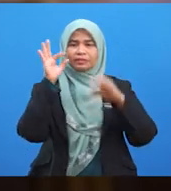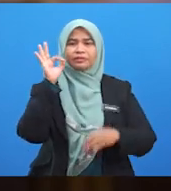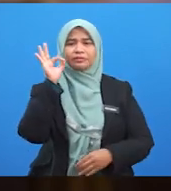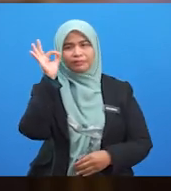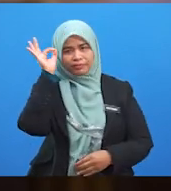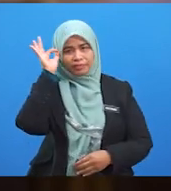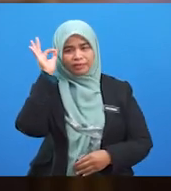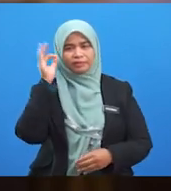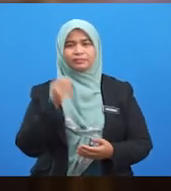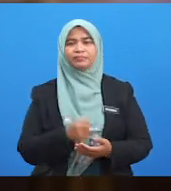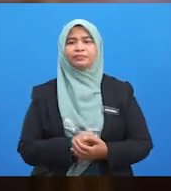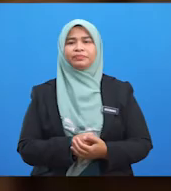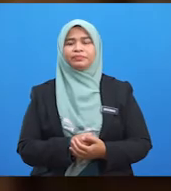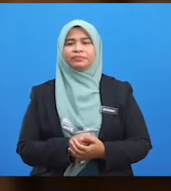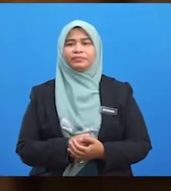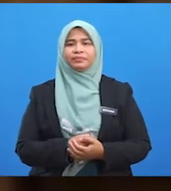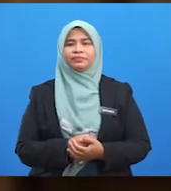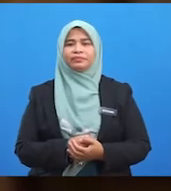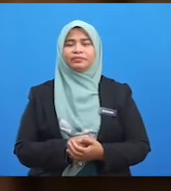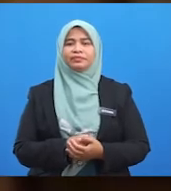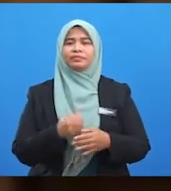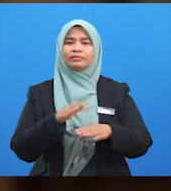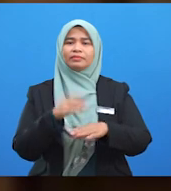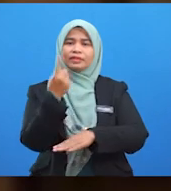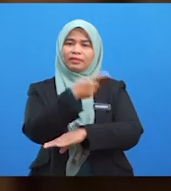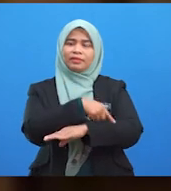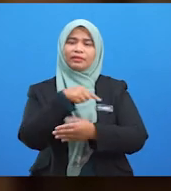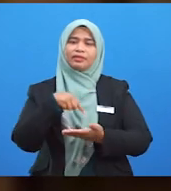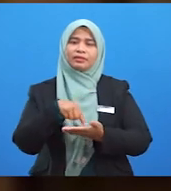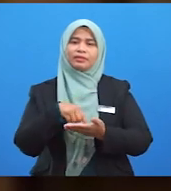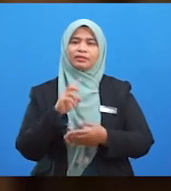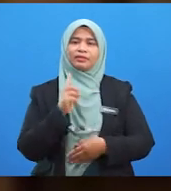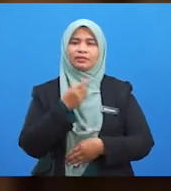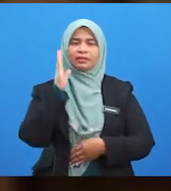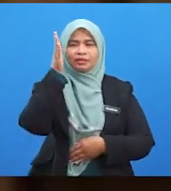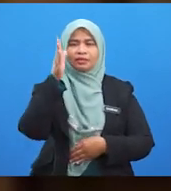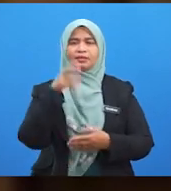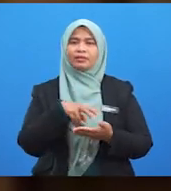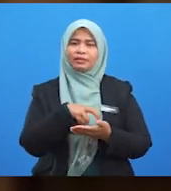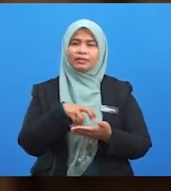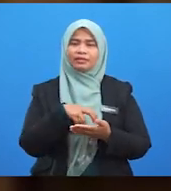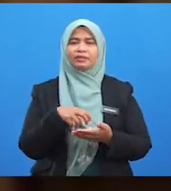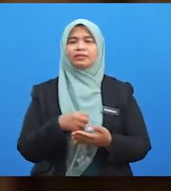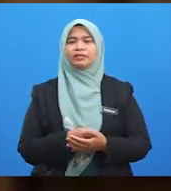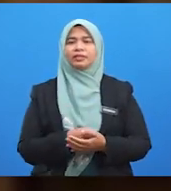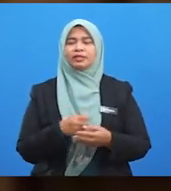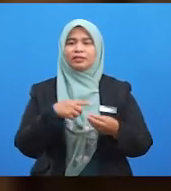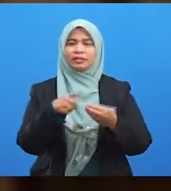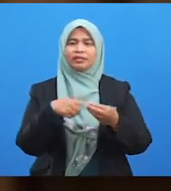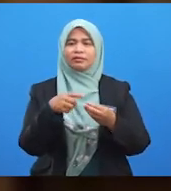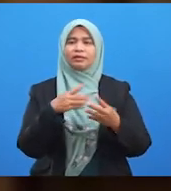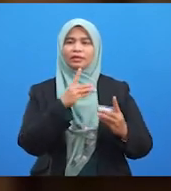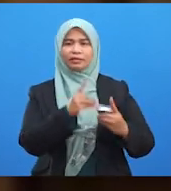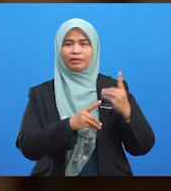Bandar Seri Damansara 1. Pada hari ini, kita akan mengkaji secara terperinci tentang